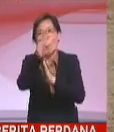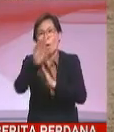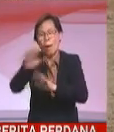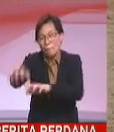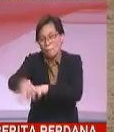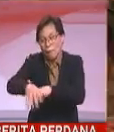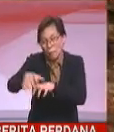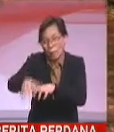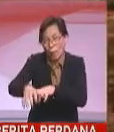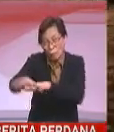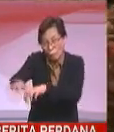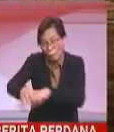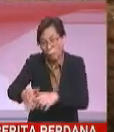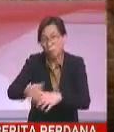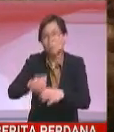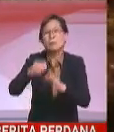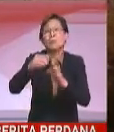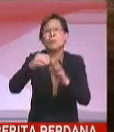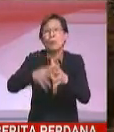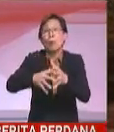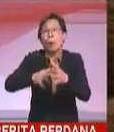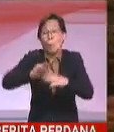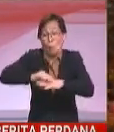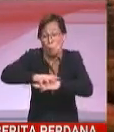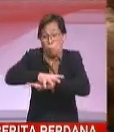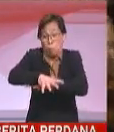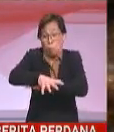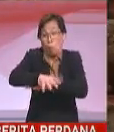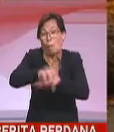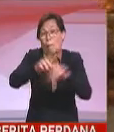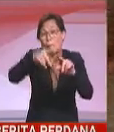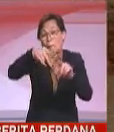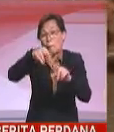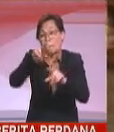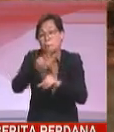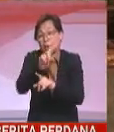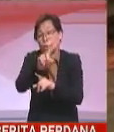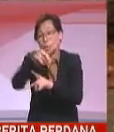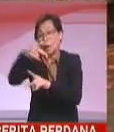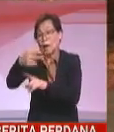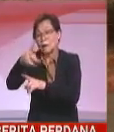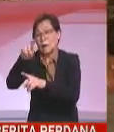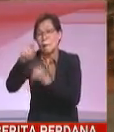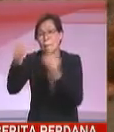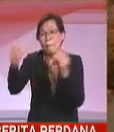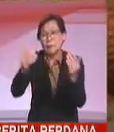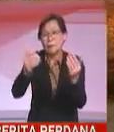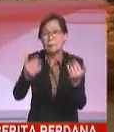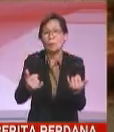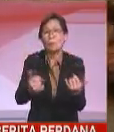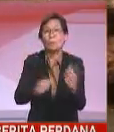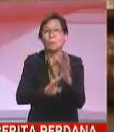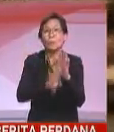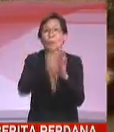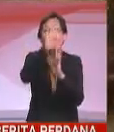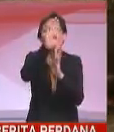pekebun kecil akan memberi impak besar ke atas pulangan per hektar berbanding estet. Ini sekaligus menjana